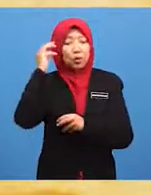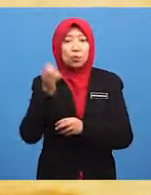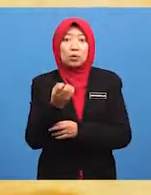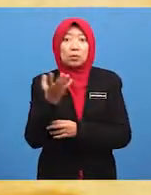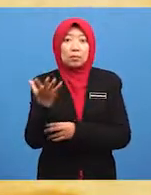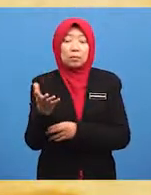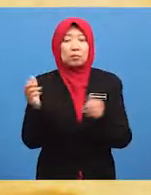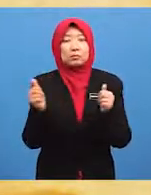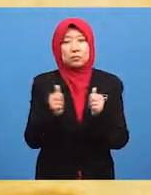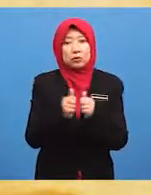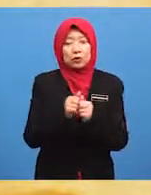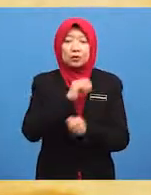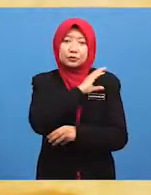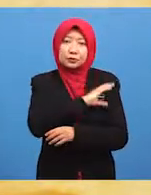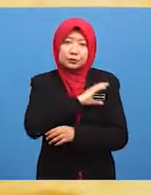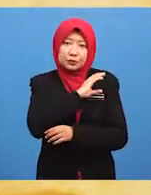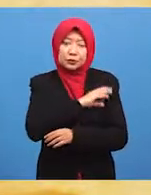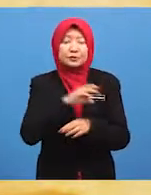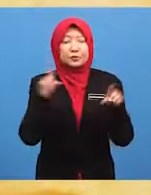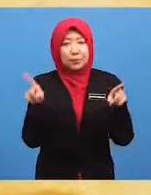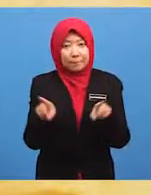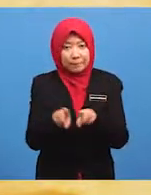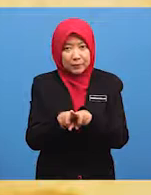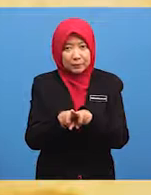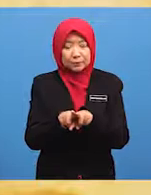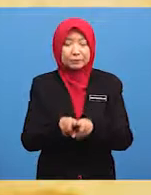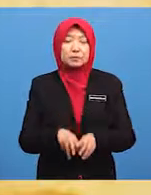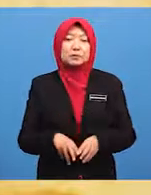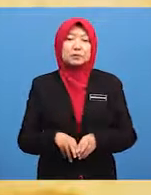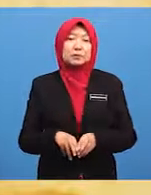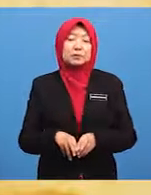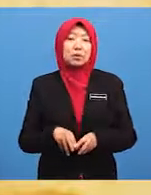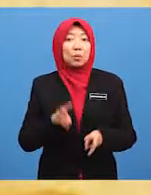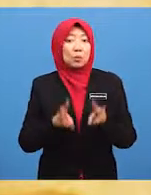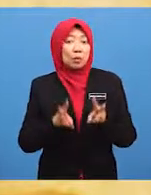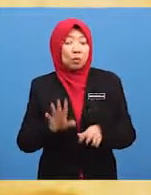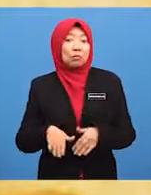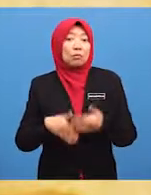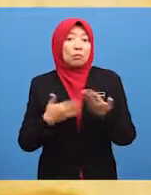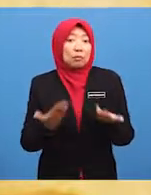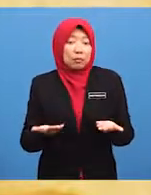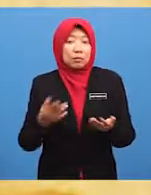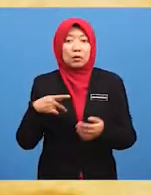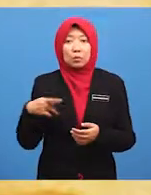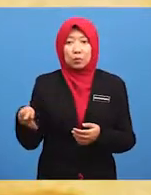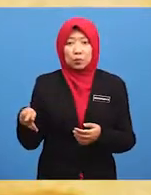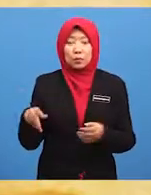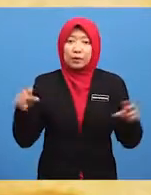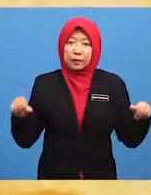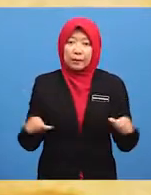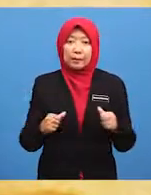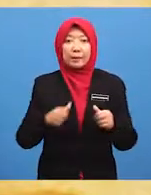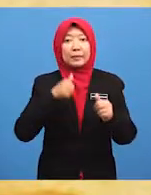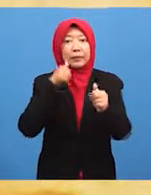ciri-ciri sosiobudaya yang hampir sama. Walau bagaimanapun, sosiobudaya ini diamalkan